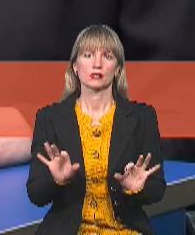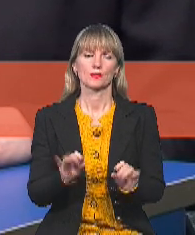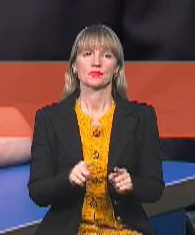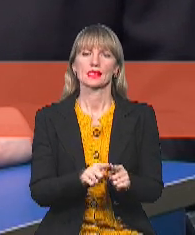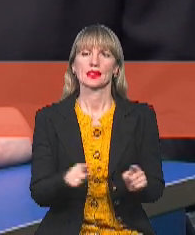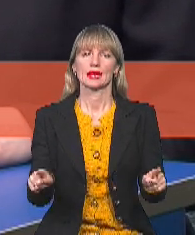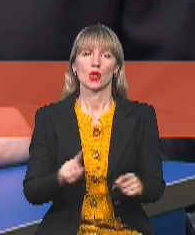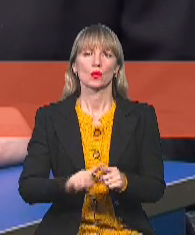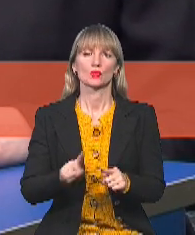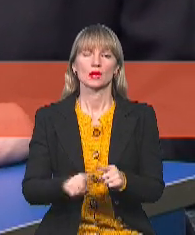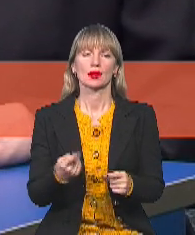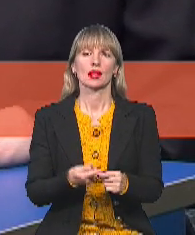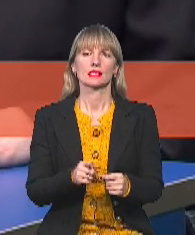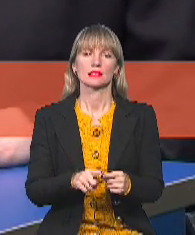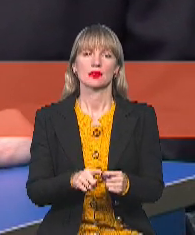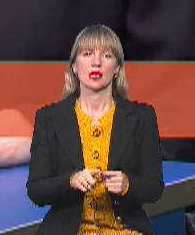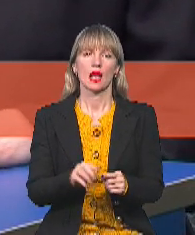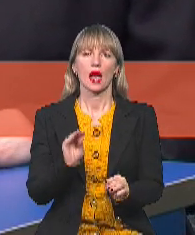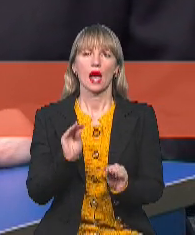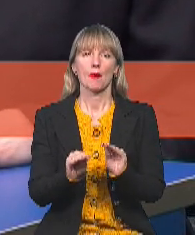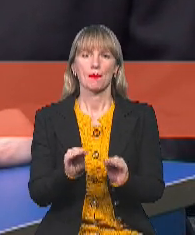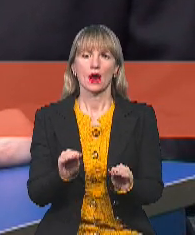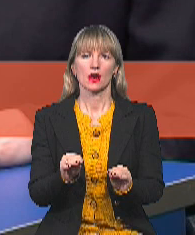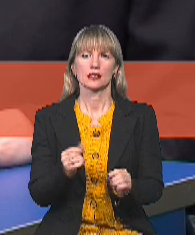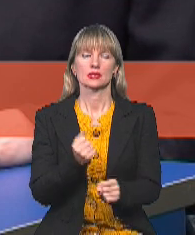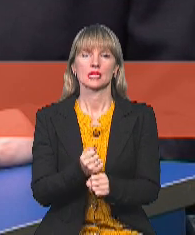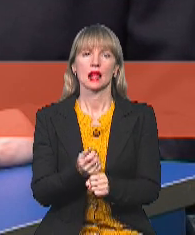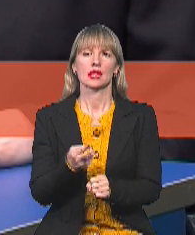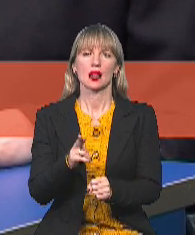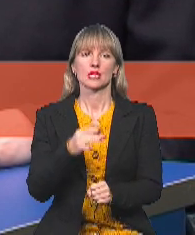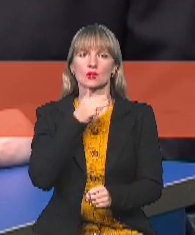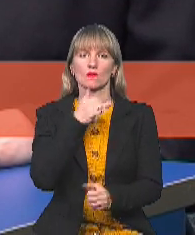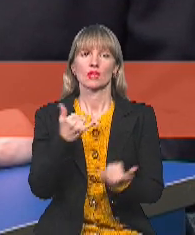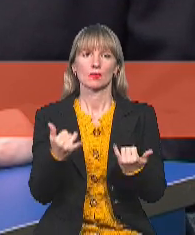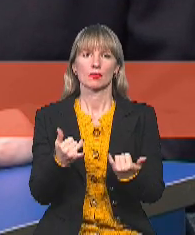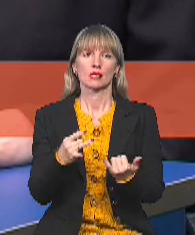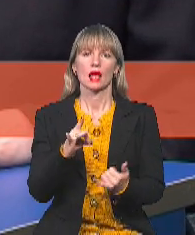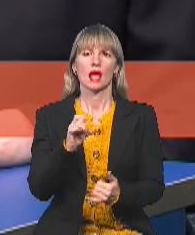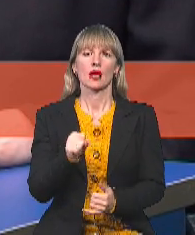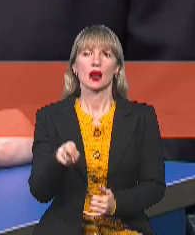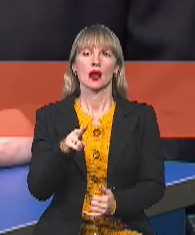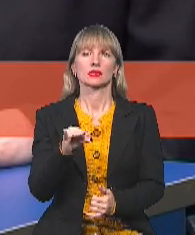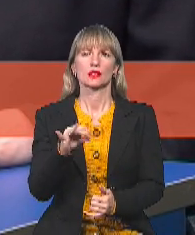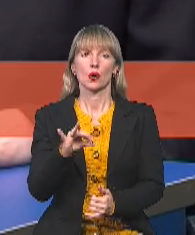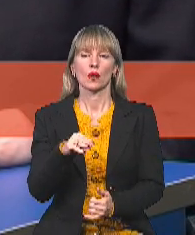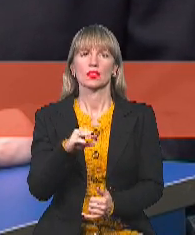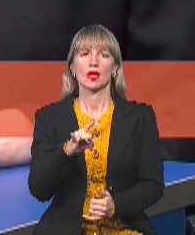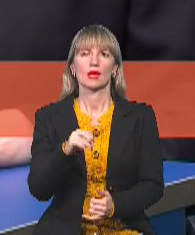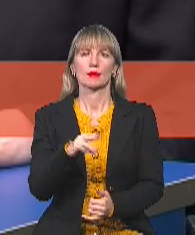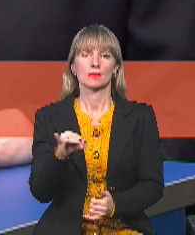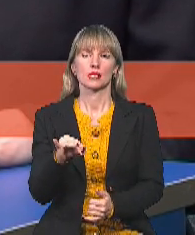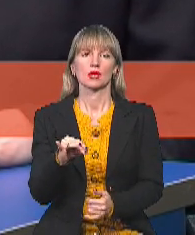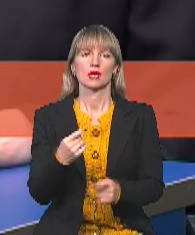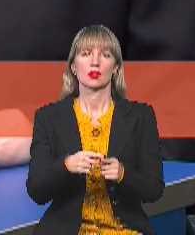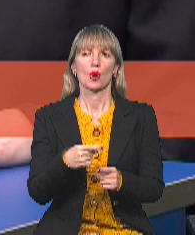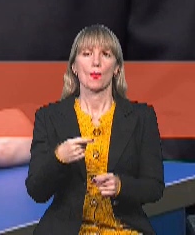Лінійний ускоритель – це апарат, створений для сучасної радіотерапії. Тобто, те, що називають облучення,